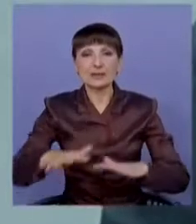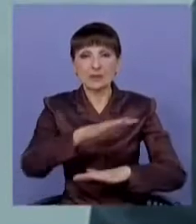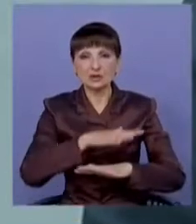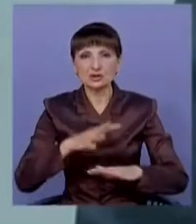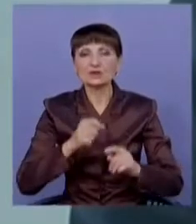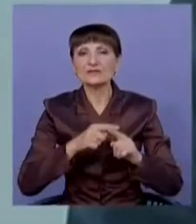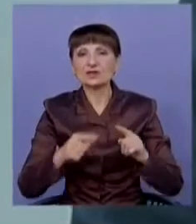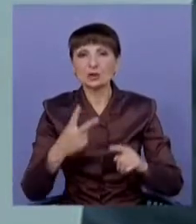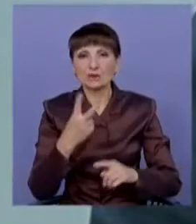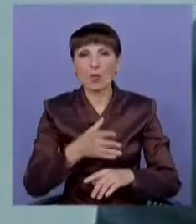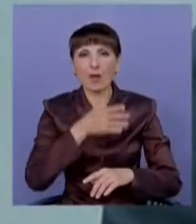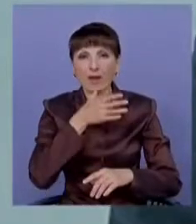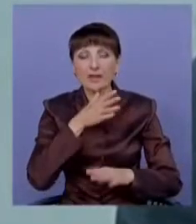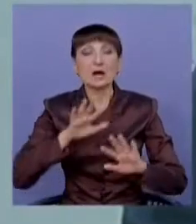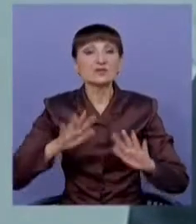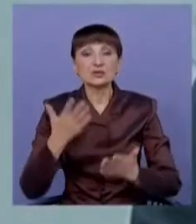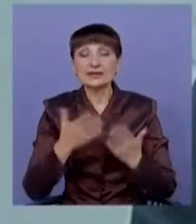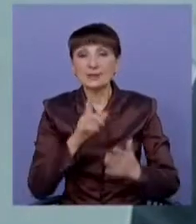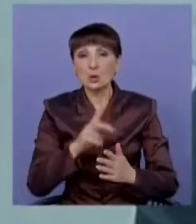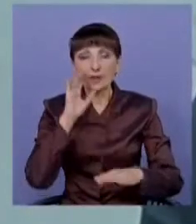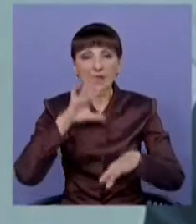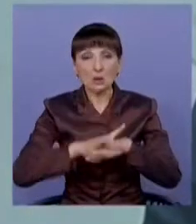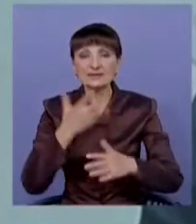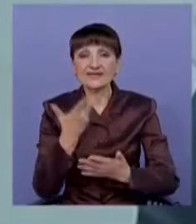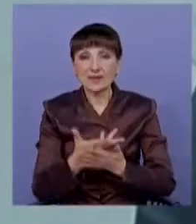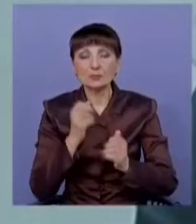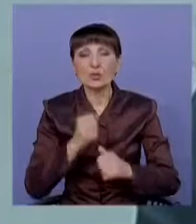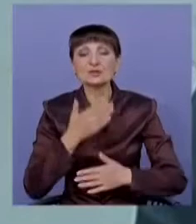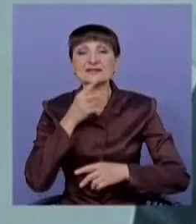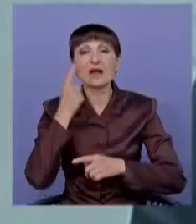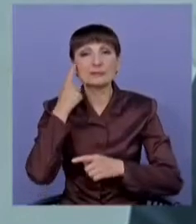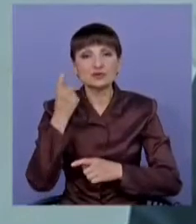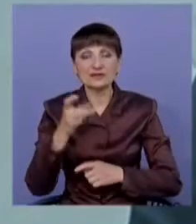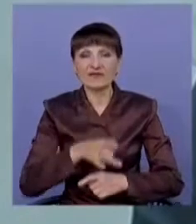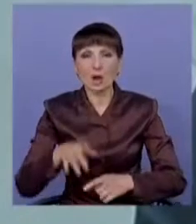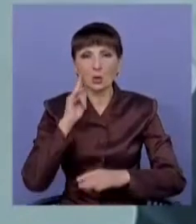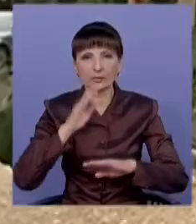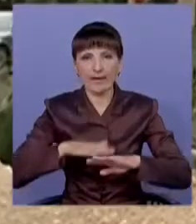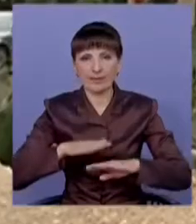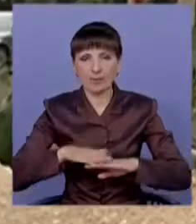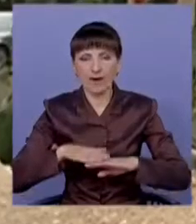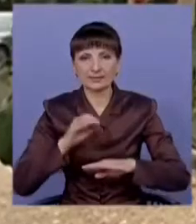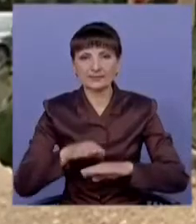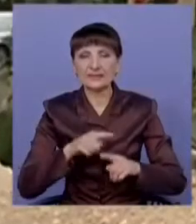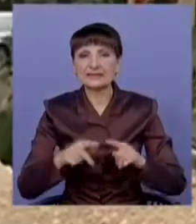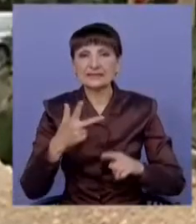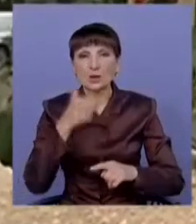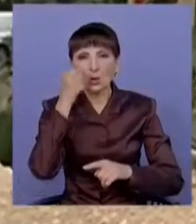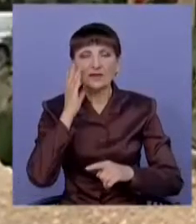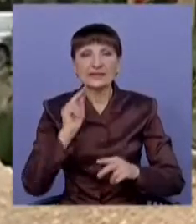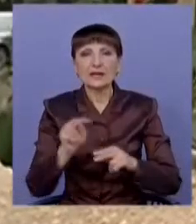еще в течение 2 лет. В случае, если жители обнаружили дефекты, могут сообщать об этом в районные акиматы. За последние 3 года в